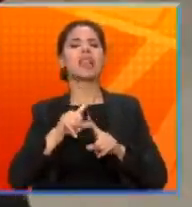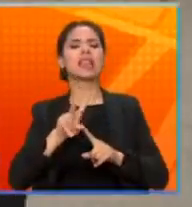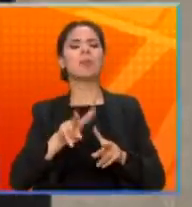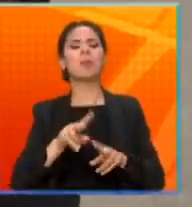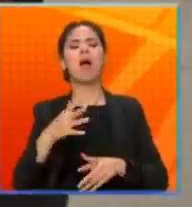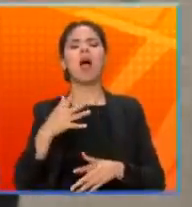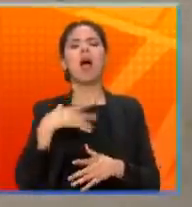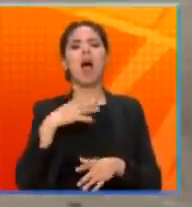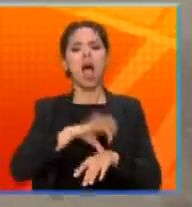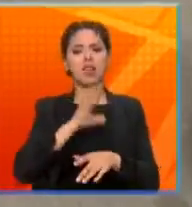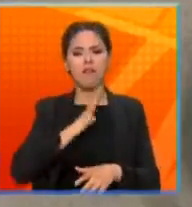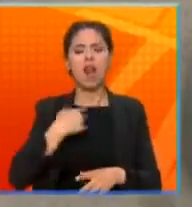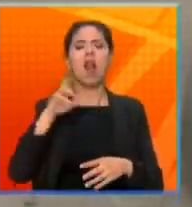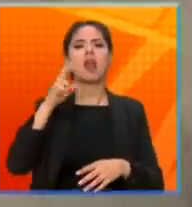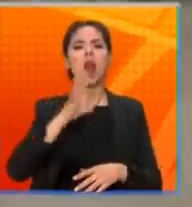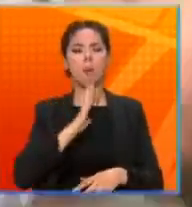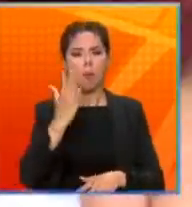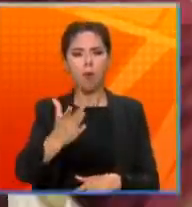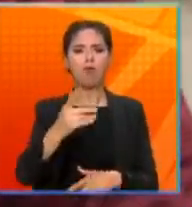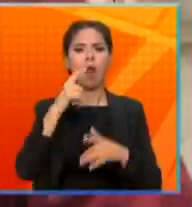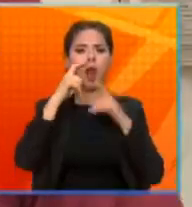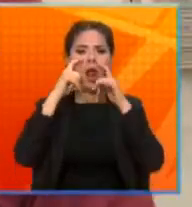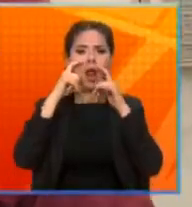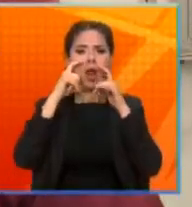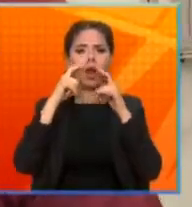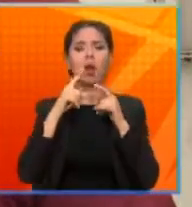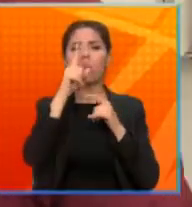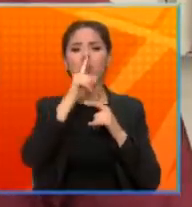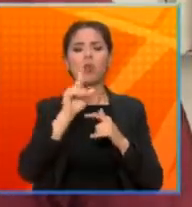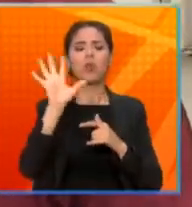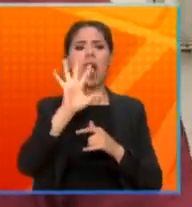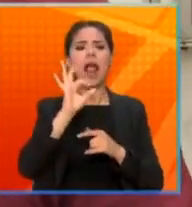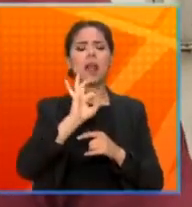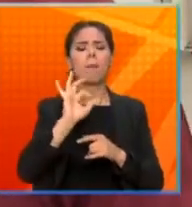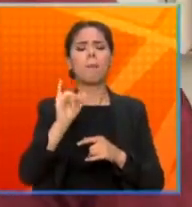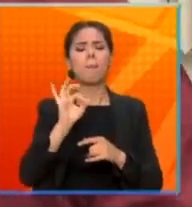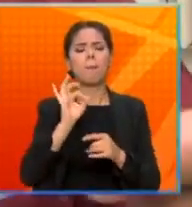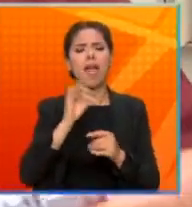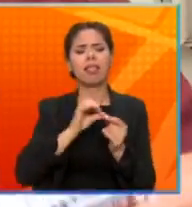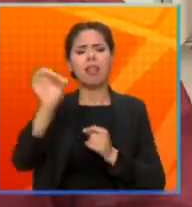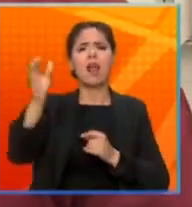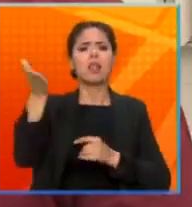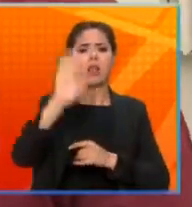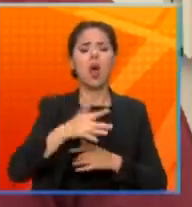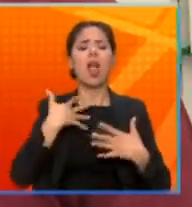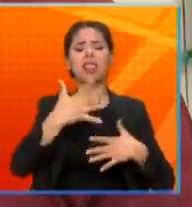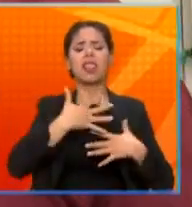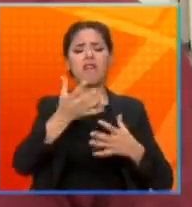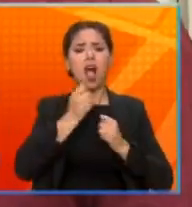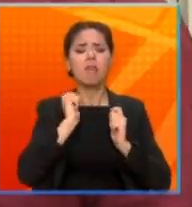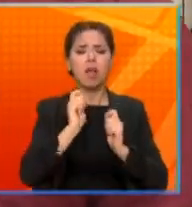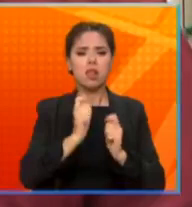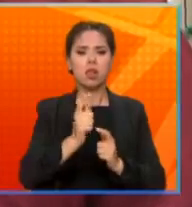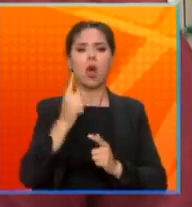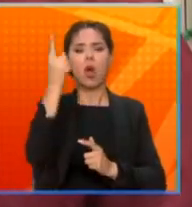Raporumda elimde Sürekli yanımda da geziyorum tam çektiğim zaman yaklaşık 100-150 metreden sonra ter ve sıkıntıyla beraber nefes almakta